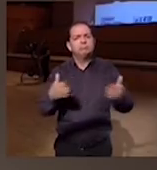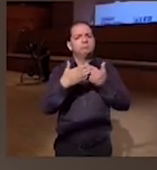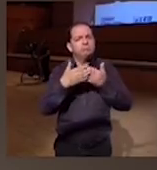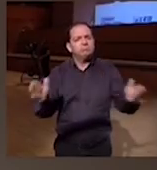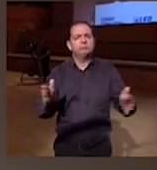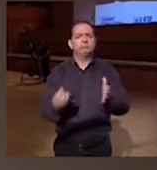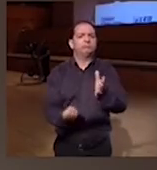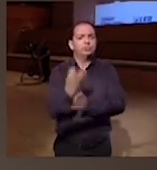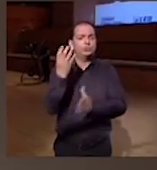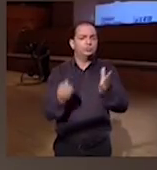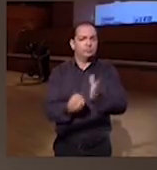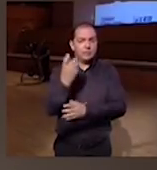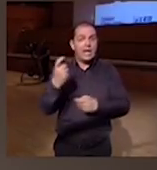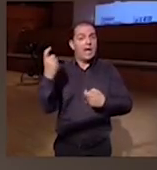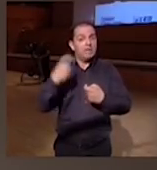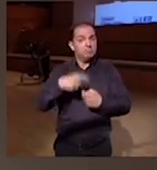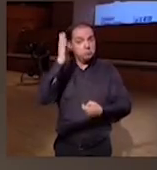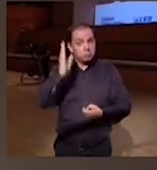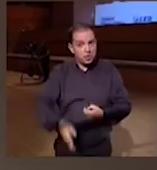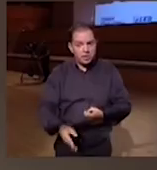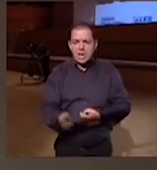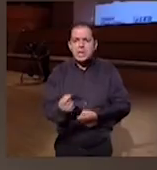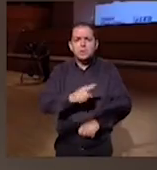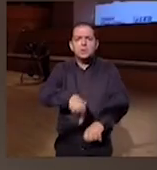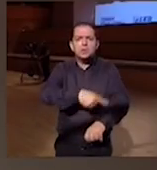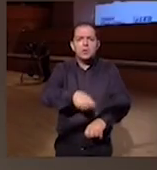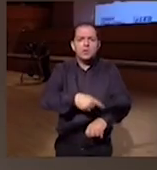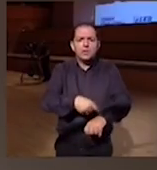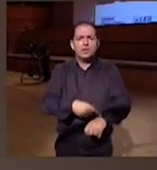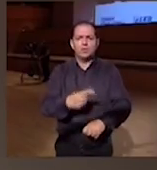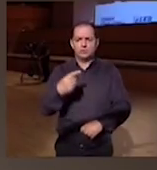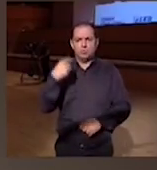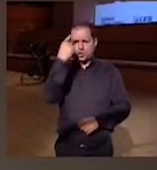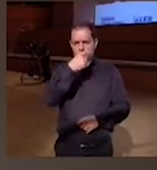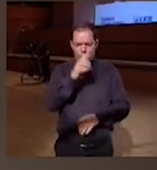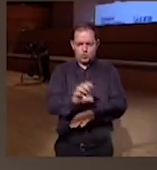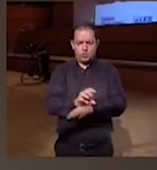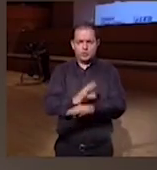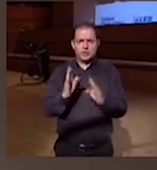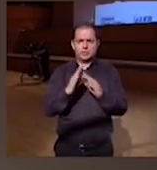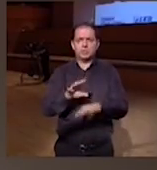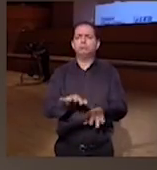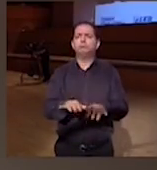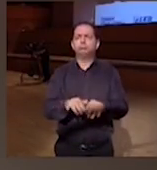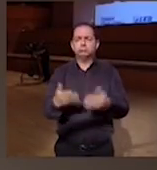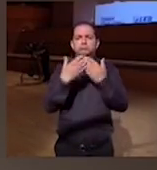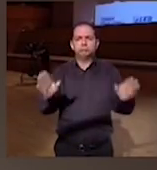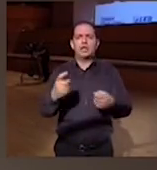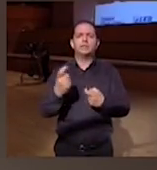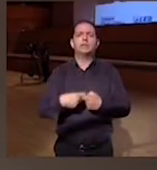δυνατή την σύσταση εταιρείας μέσα σε λίγη ώρα από τον προσωπικό ηλεκτρονικό υπολογιστή.